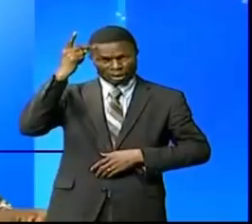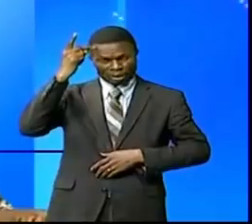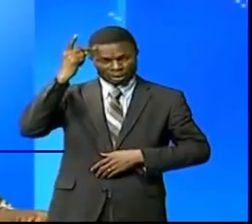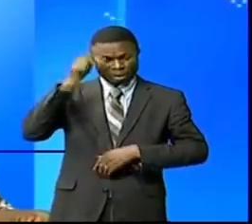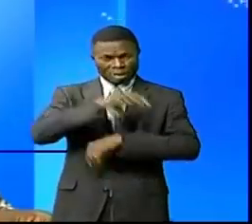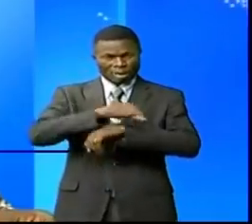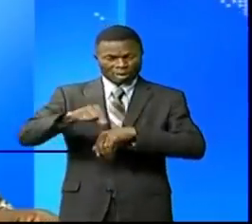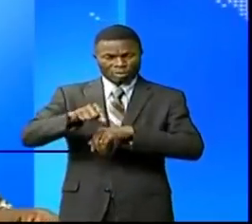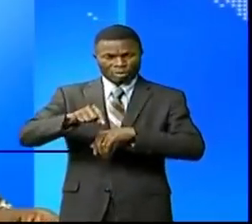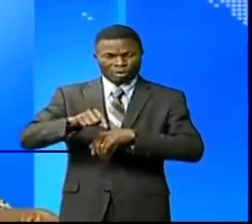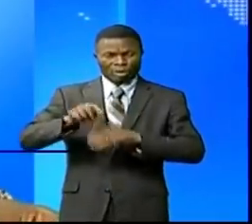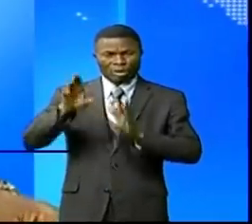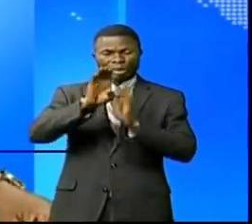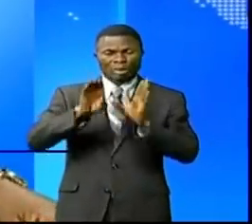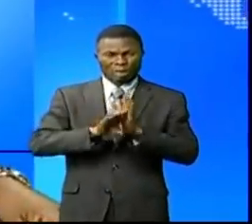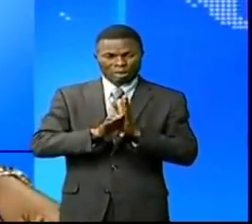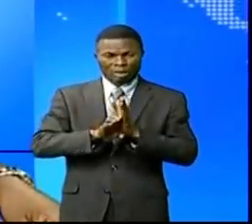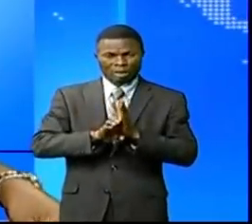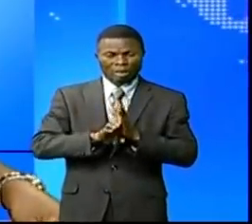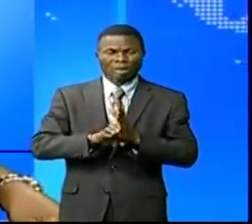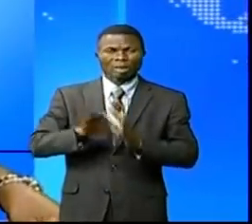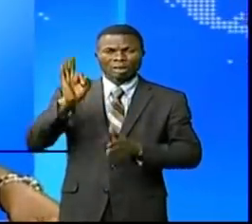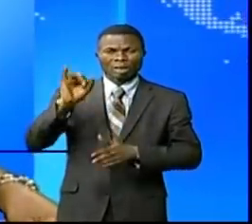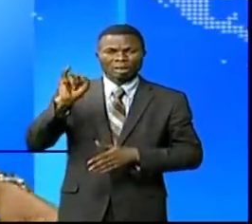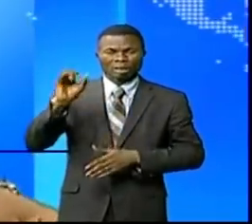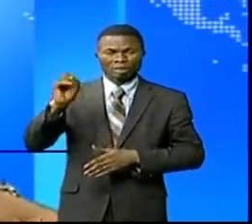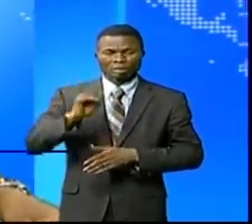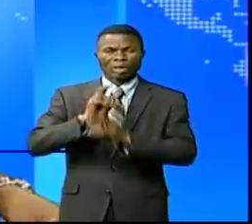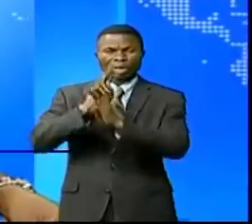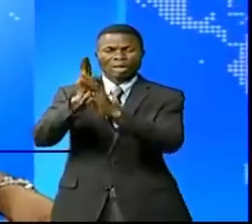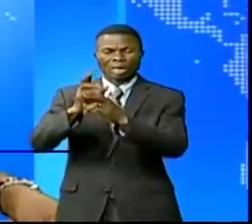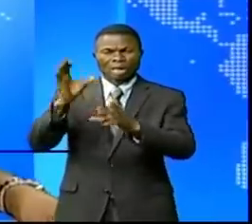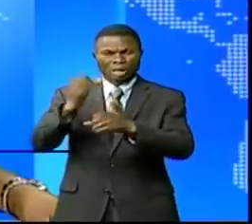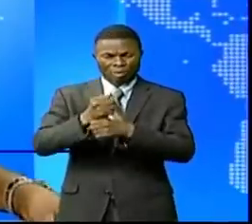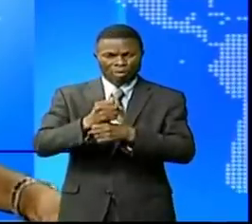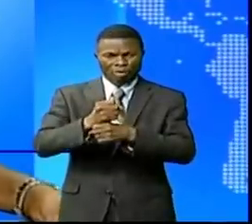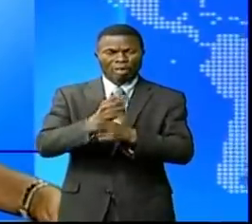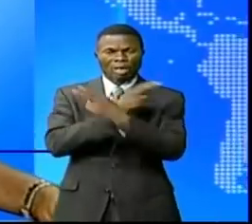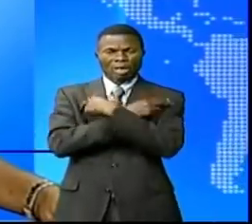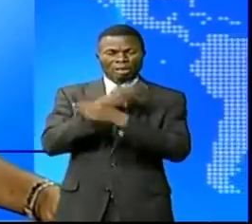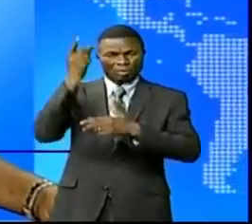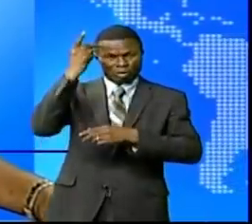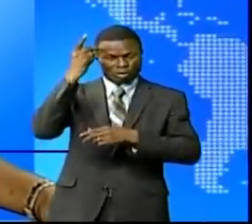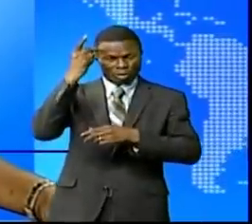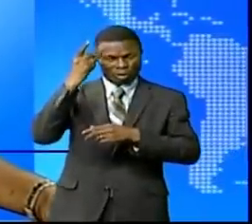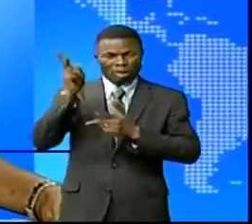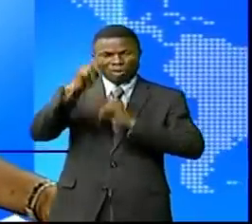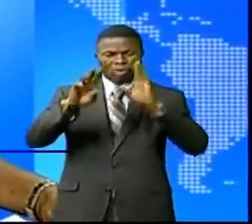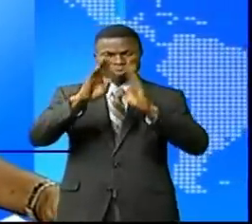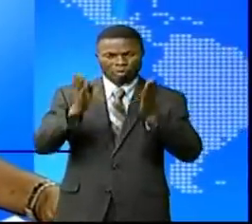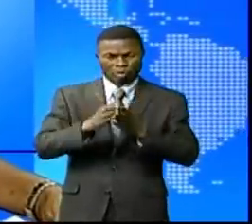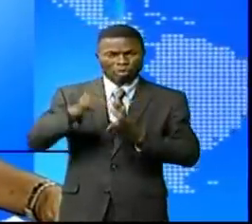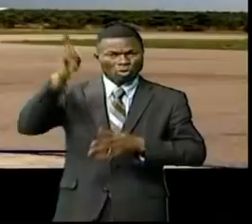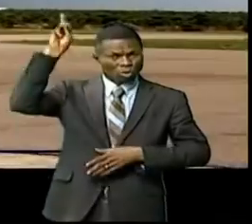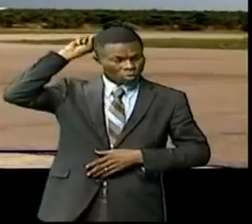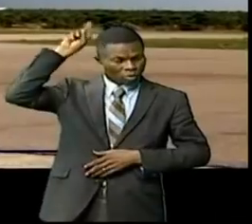des institutions. Fifi Masuka fait une restitution de son séjour de travail à la population.